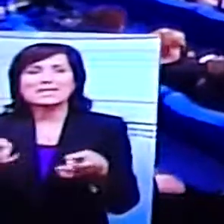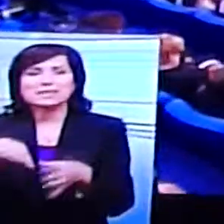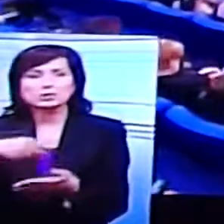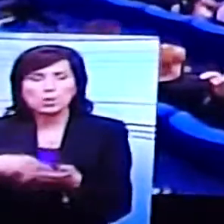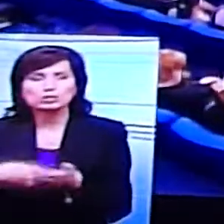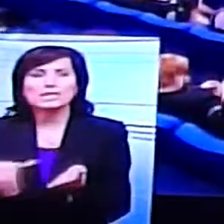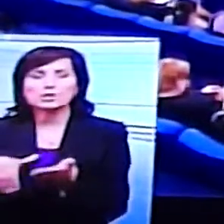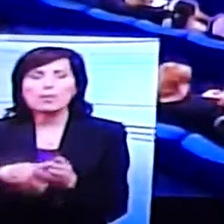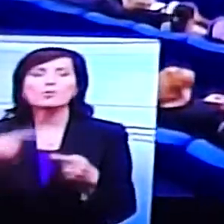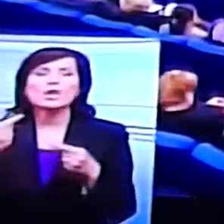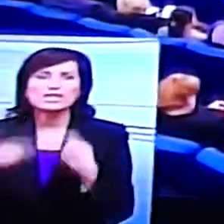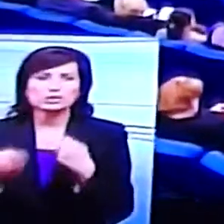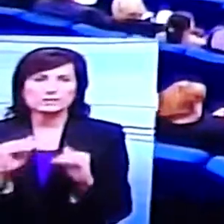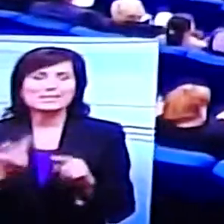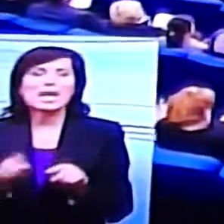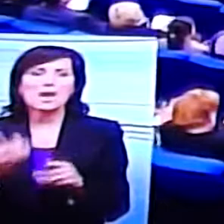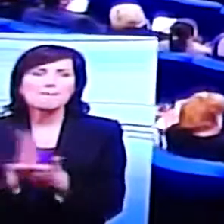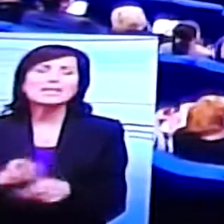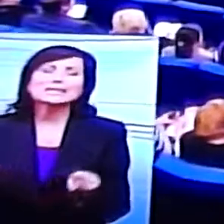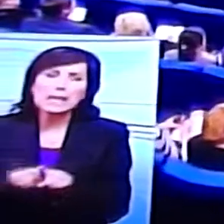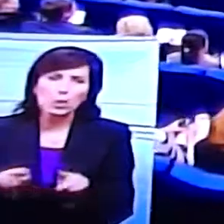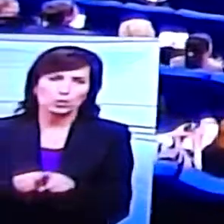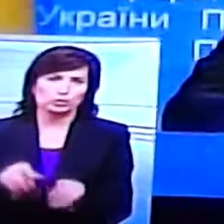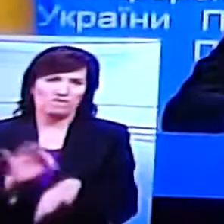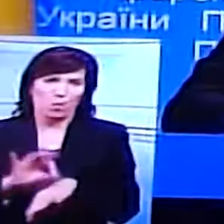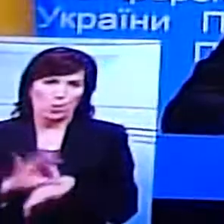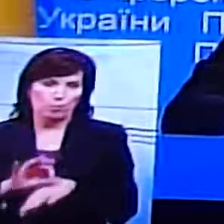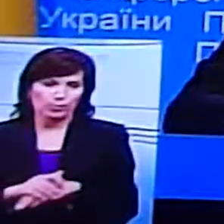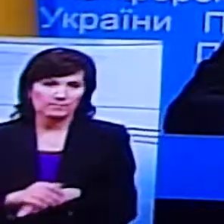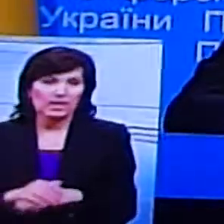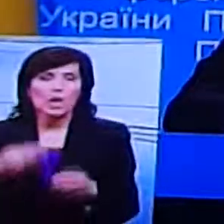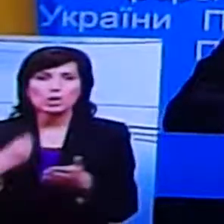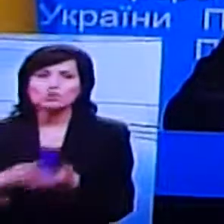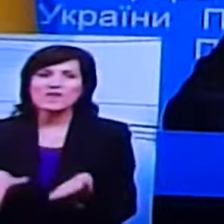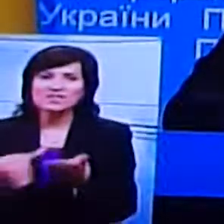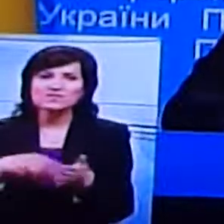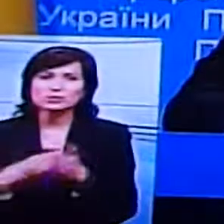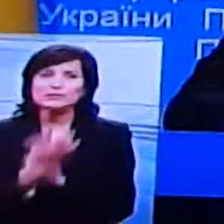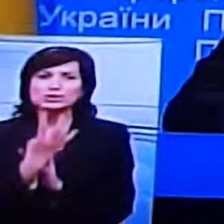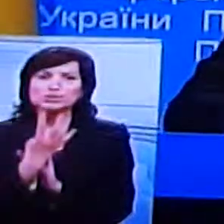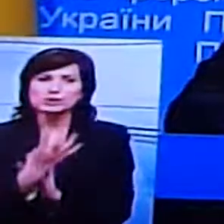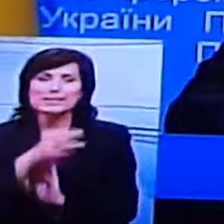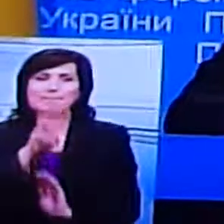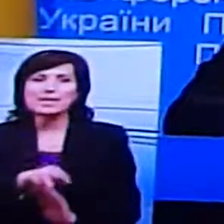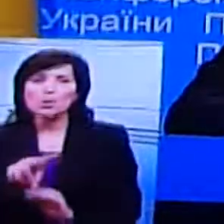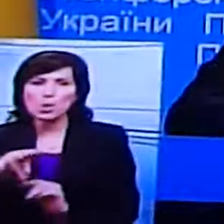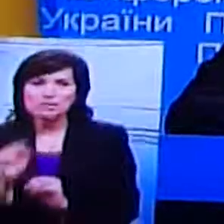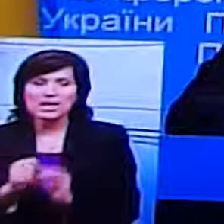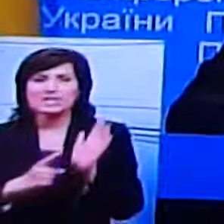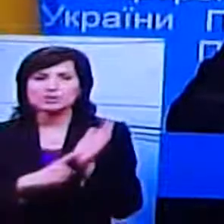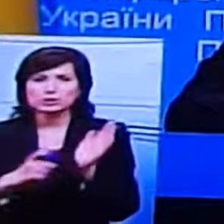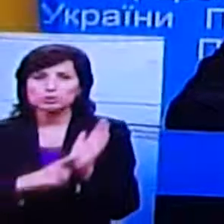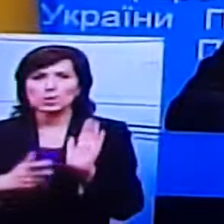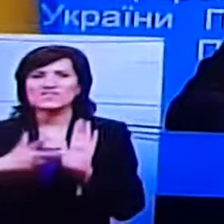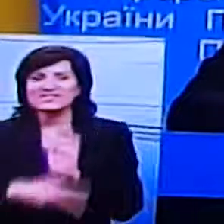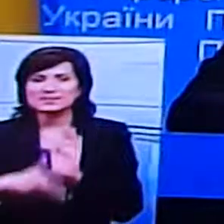іншій дитині, яка мала таку ж саму хворобу. Грошова допомога в сумі 4